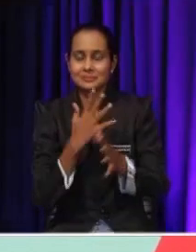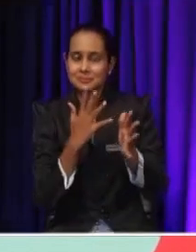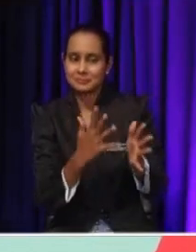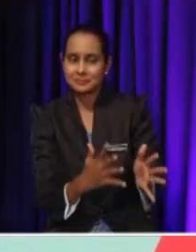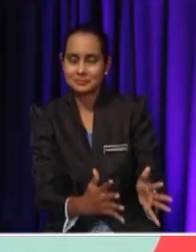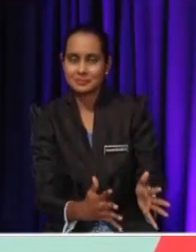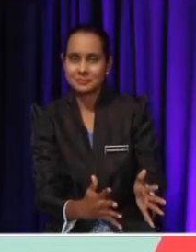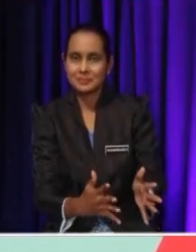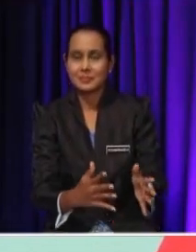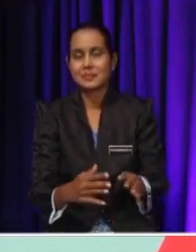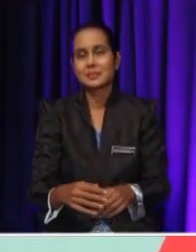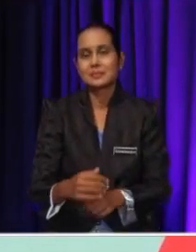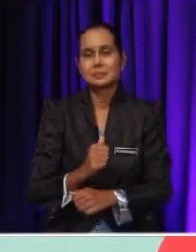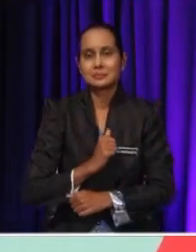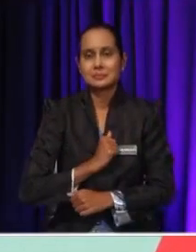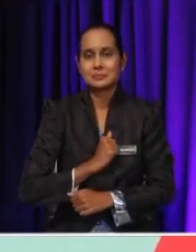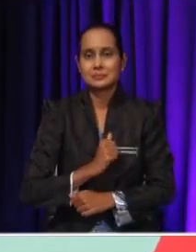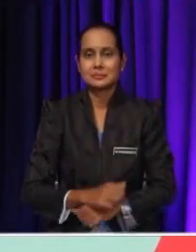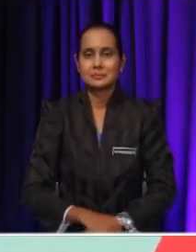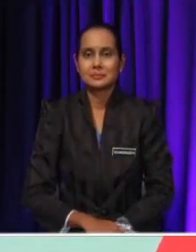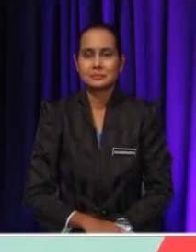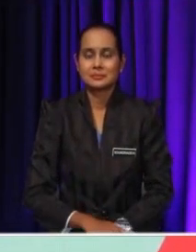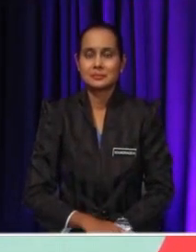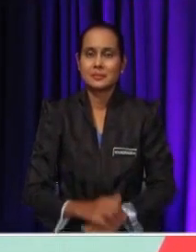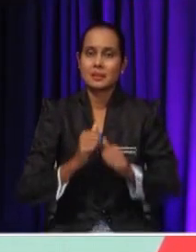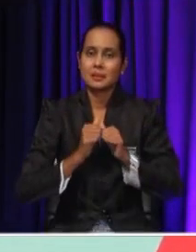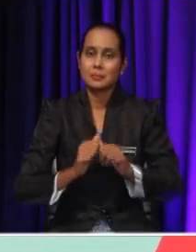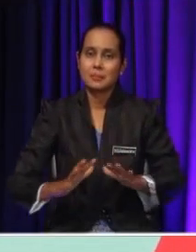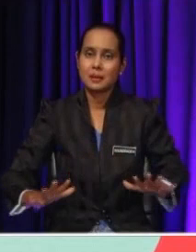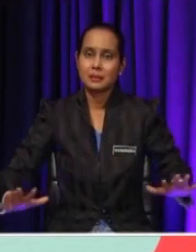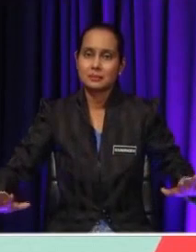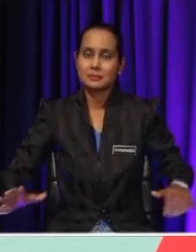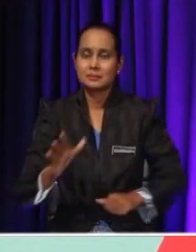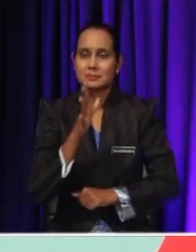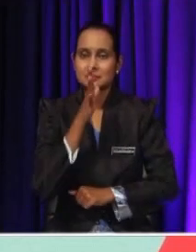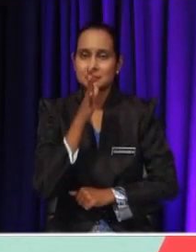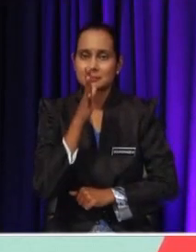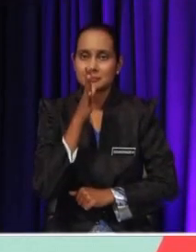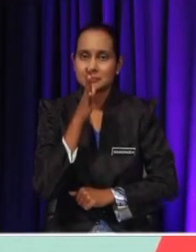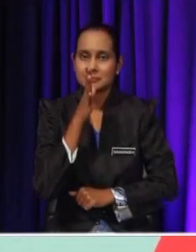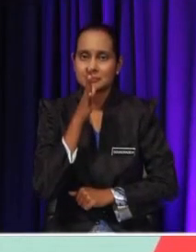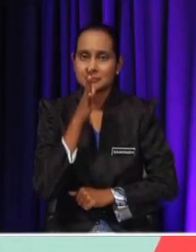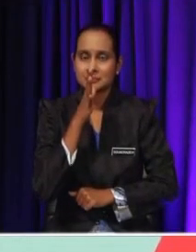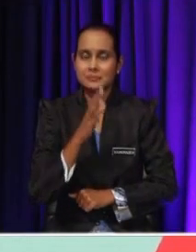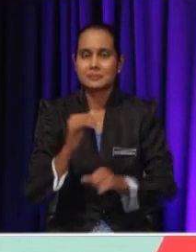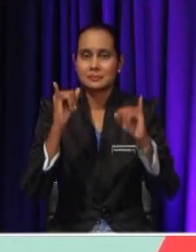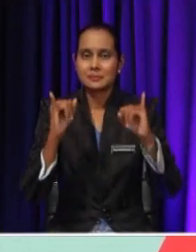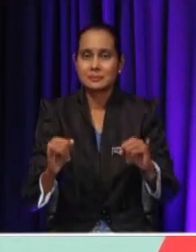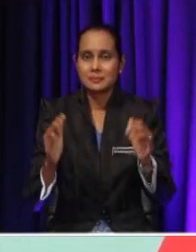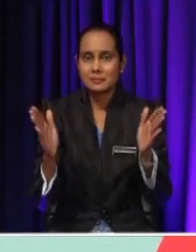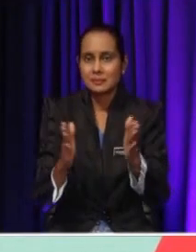sepi sendiri Damailah Bonda dalam pengabadian Insan kerdil menghadap tuhan